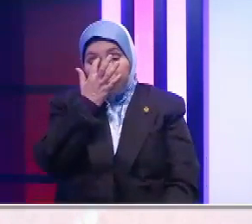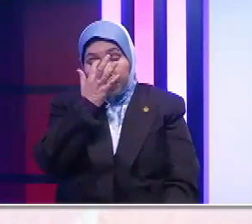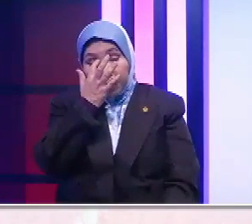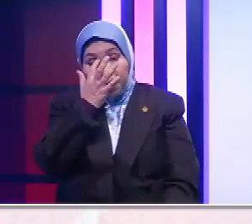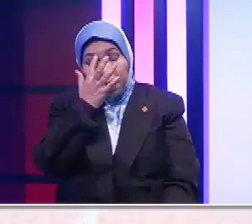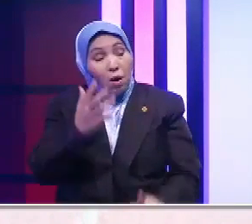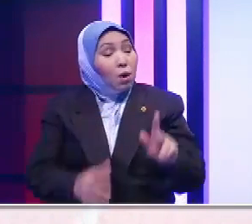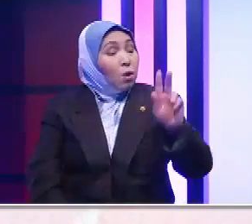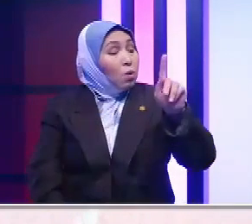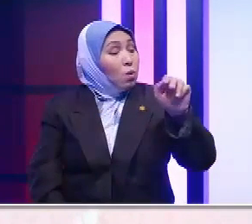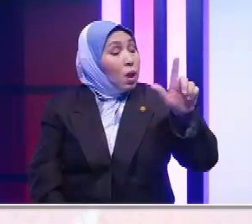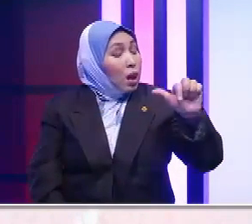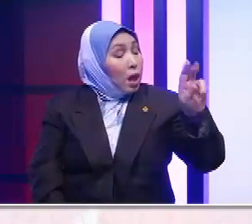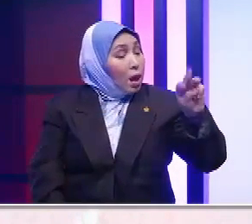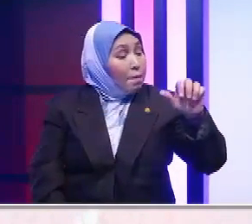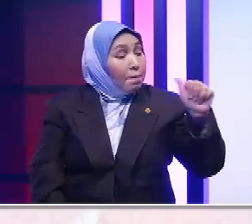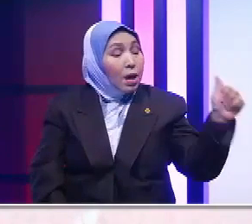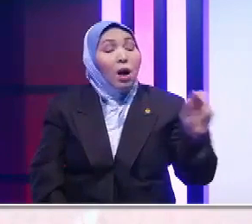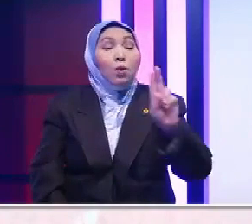Kullama